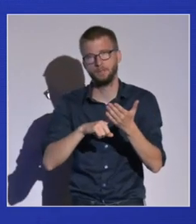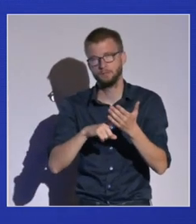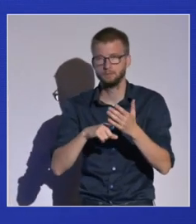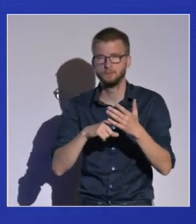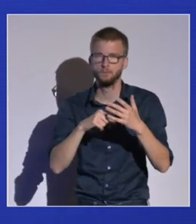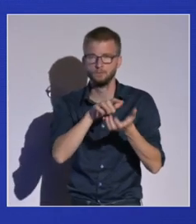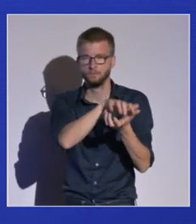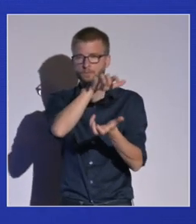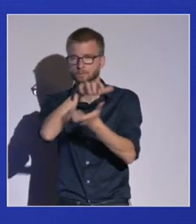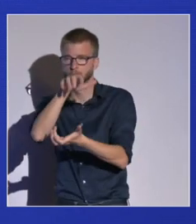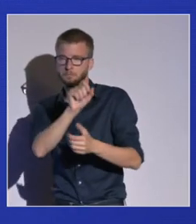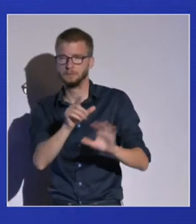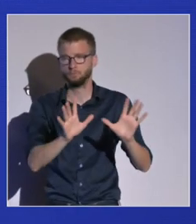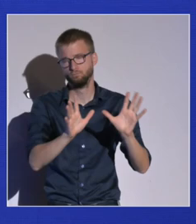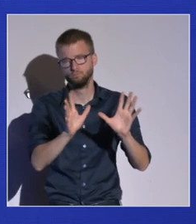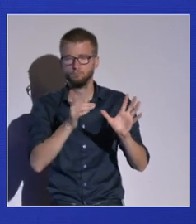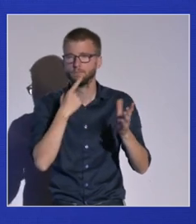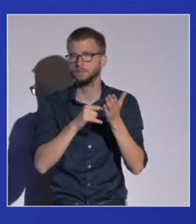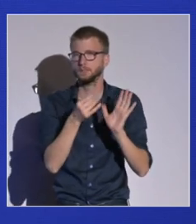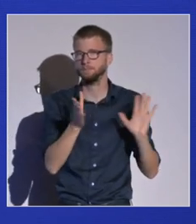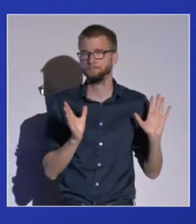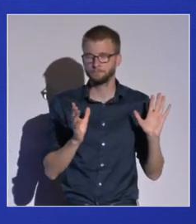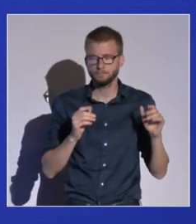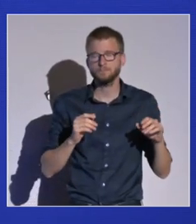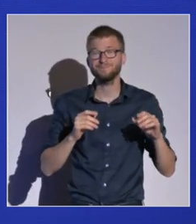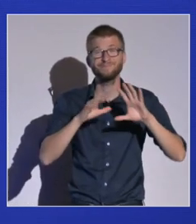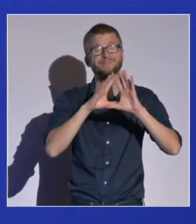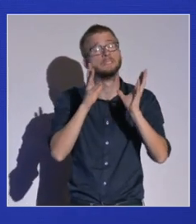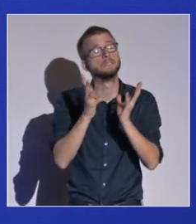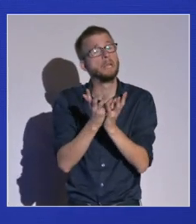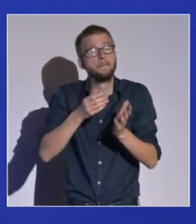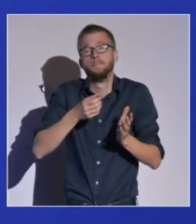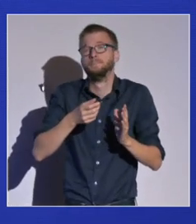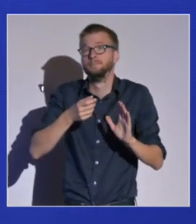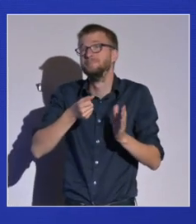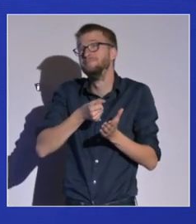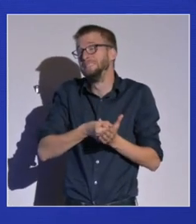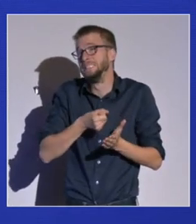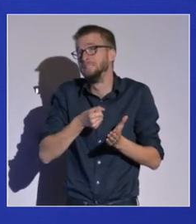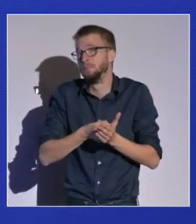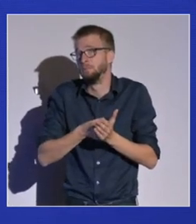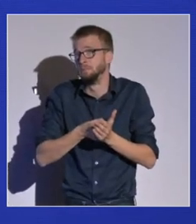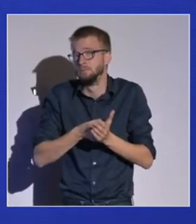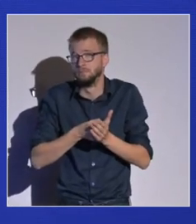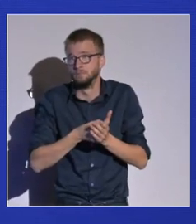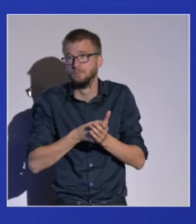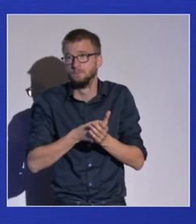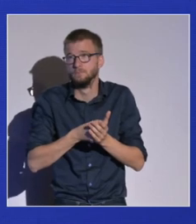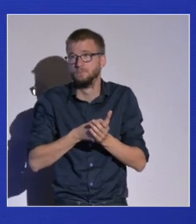des ordres de grandeur de cet ordre. Ils sont au moins le tiers